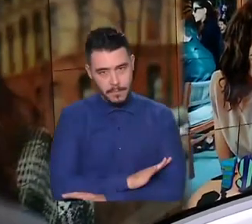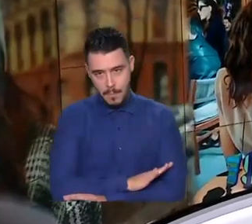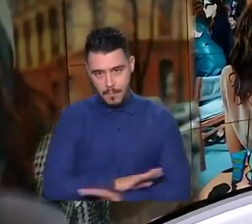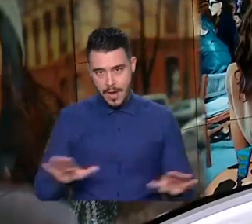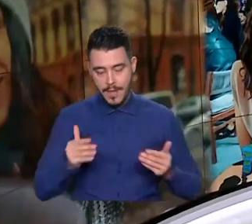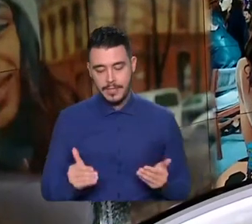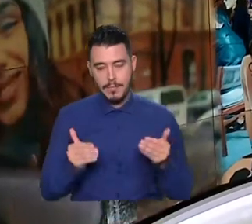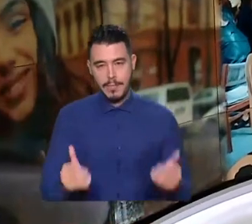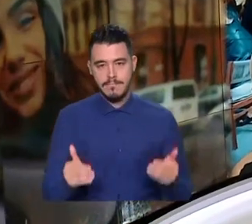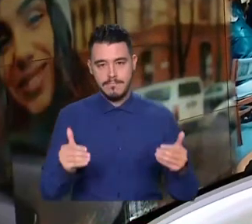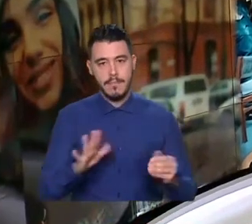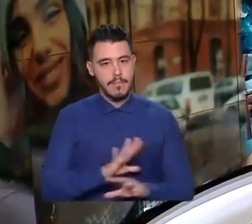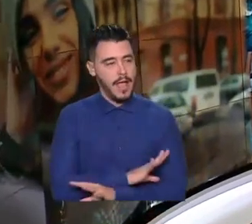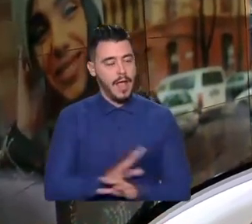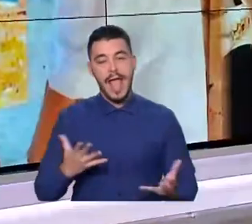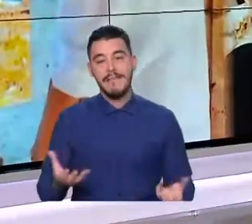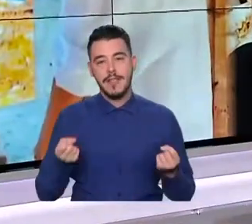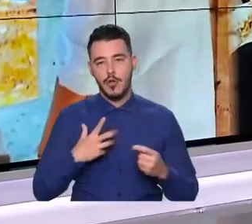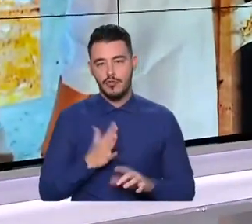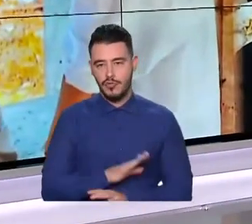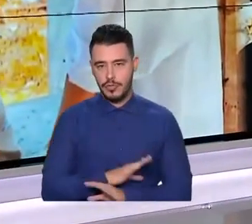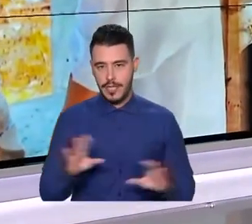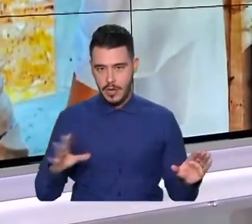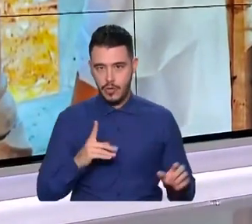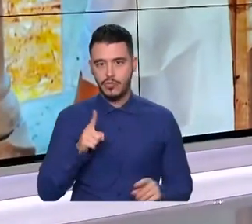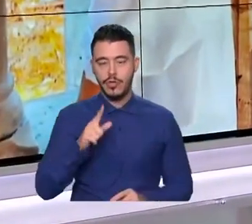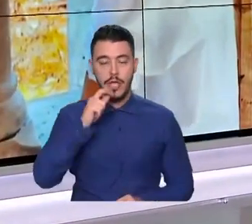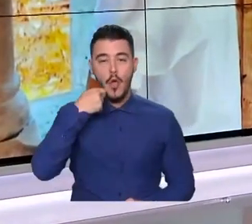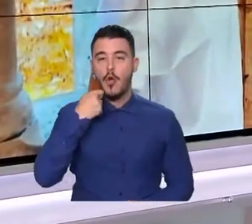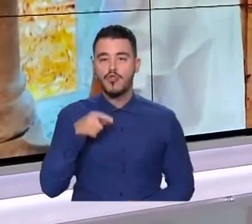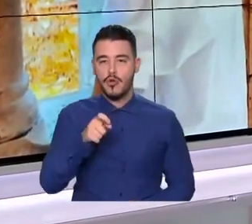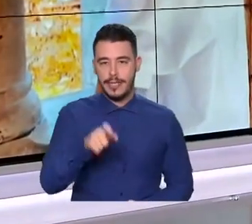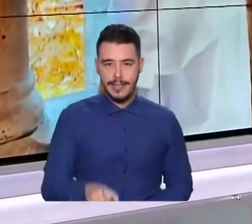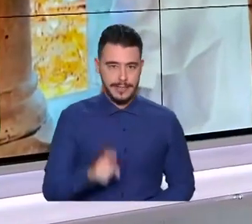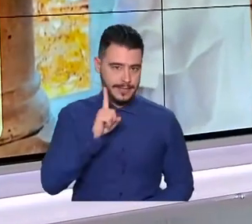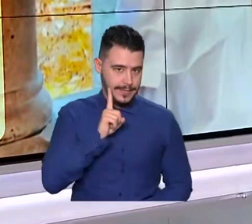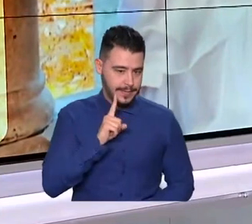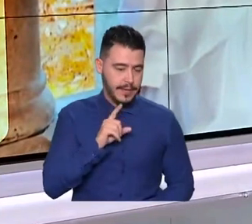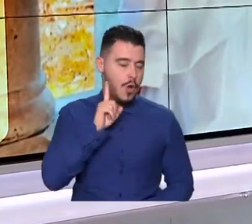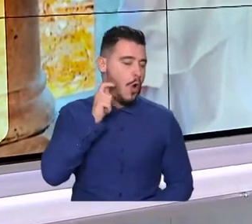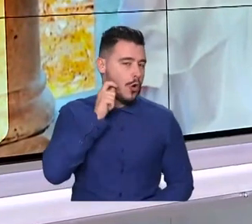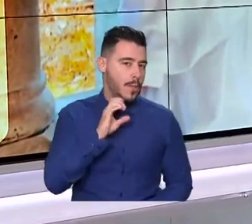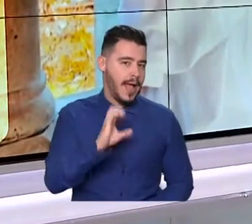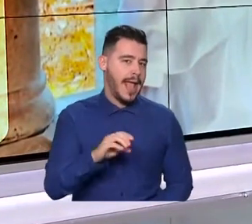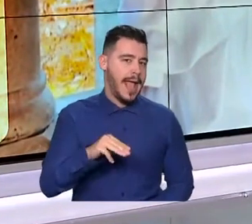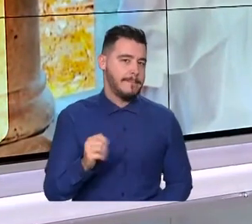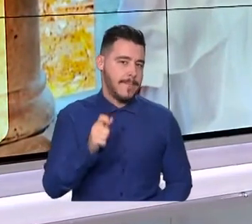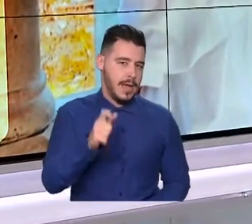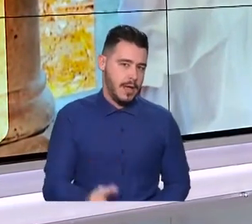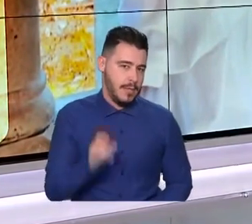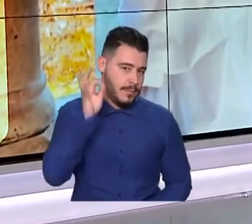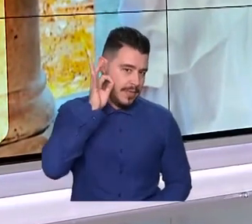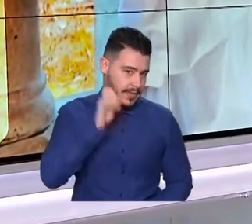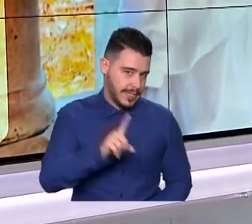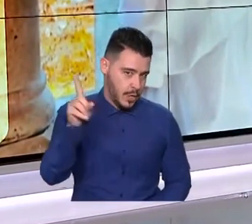παράταση στο Γολγοθά που τραβάει η οικογένεια αυτού του κοριτσιού που δεν υπάρχει πια, της Έμας. Όπως σας το είχαμε υποσχεθεί,